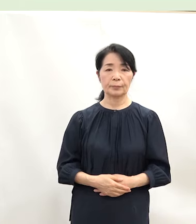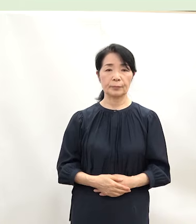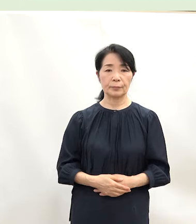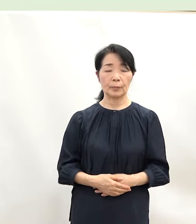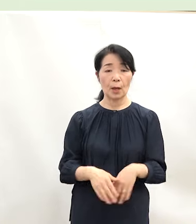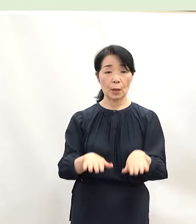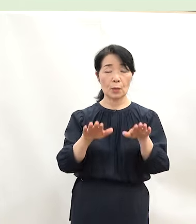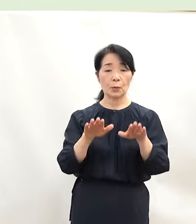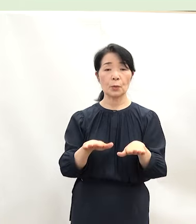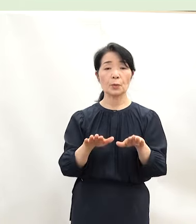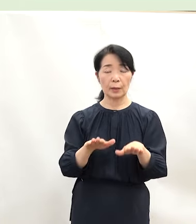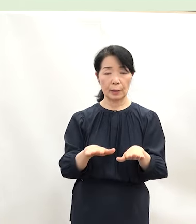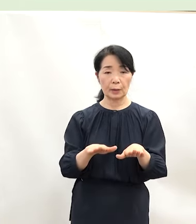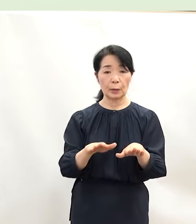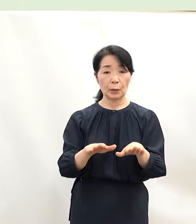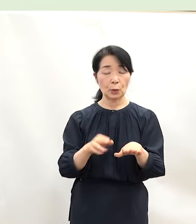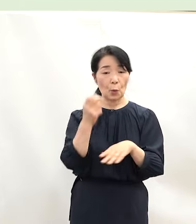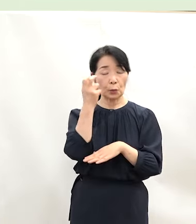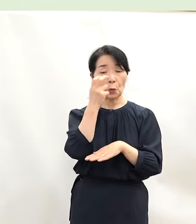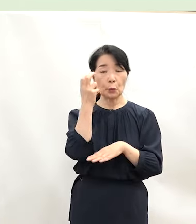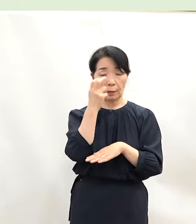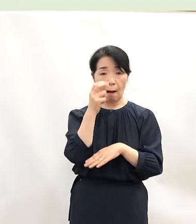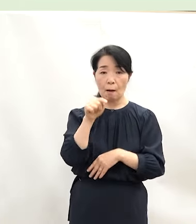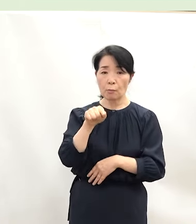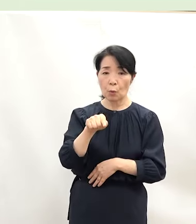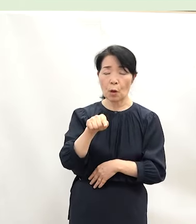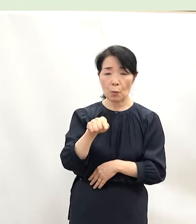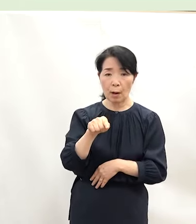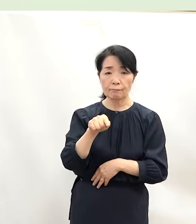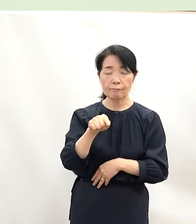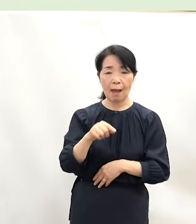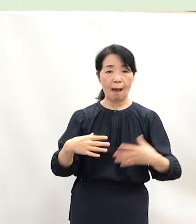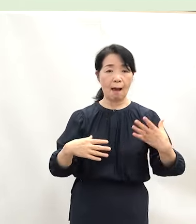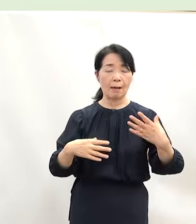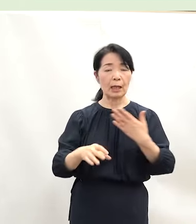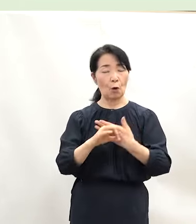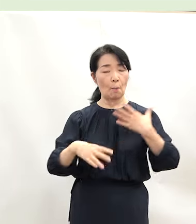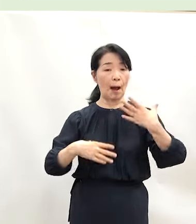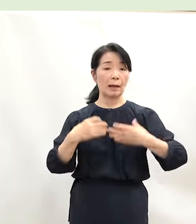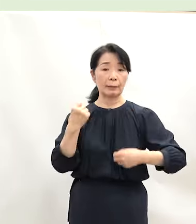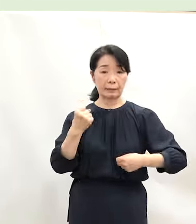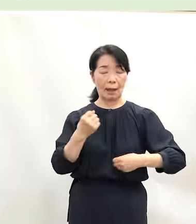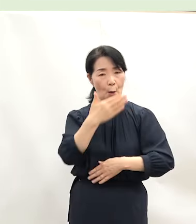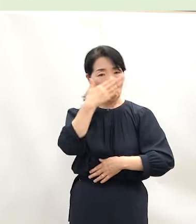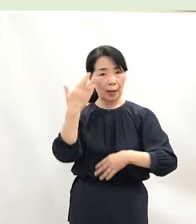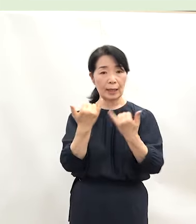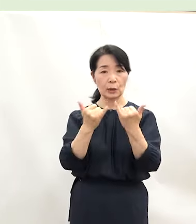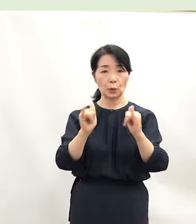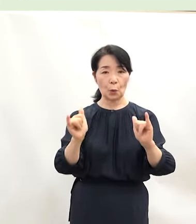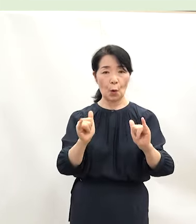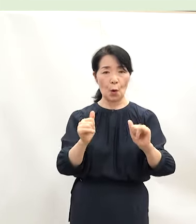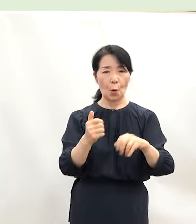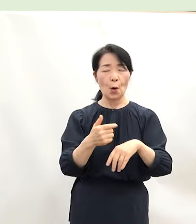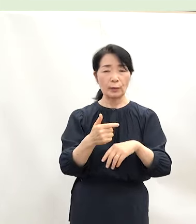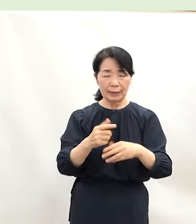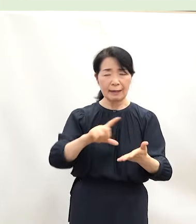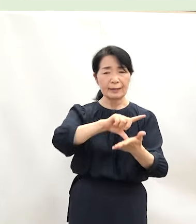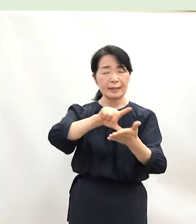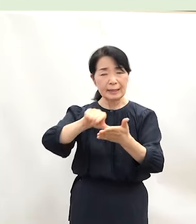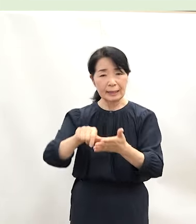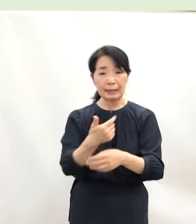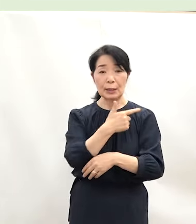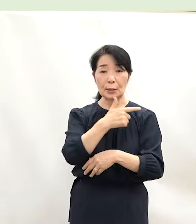まあ、今回の調査にあたってはですね、学生さんとか若い人でいろいろとこの地域に貢献をしたい